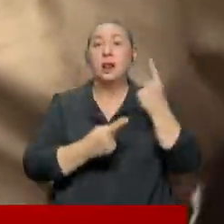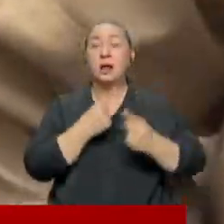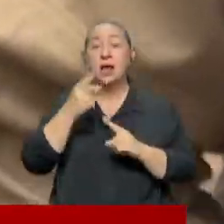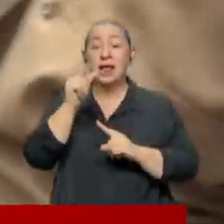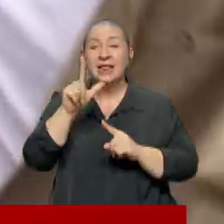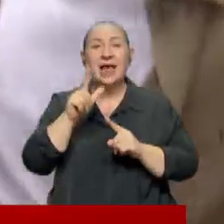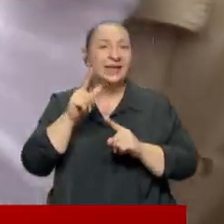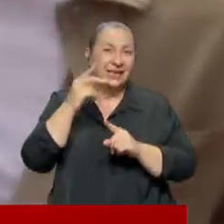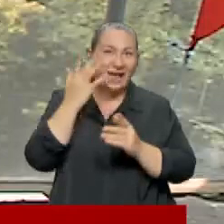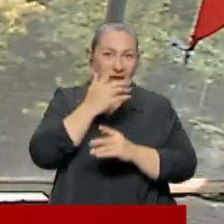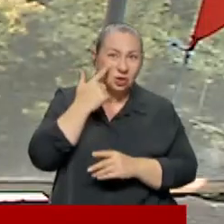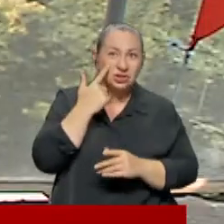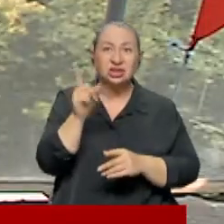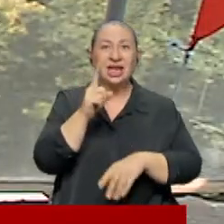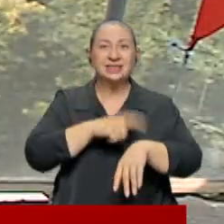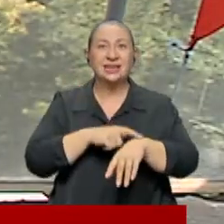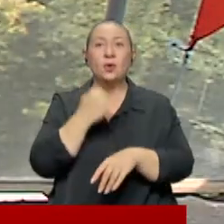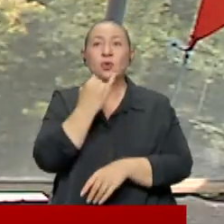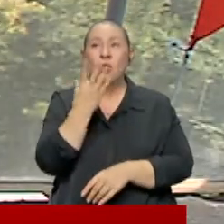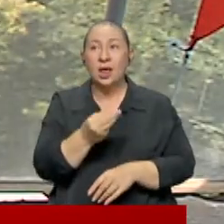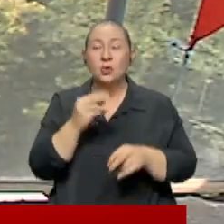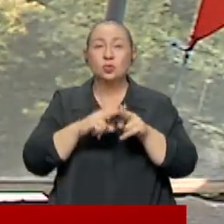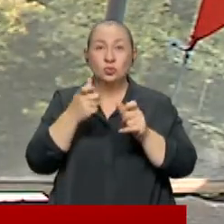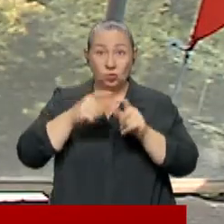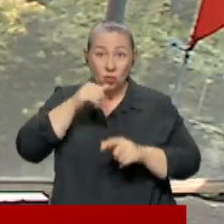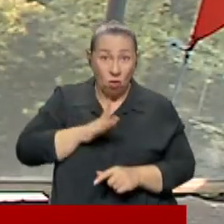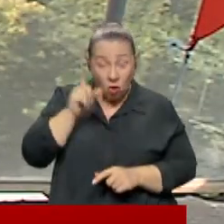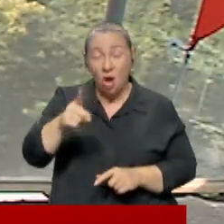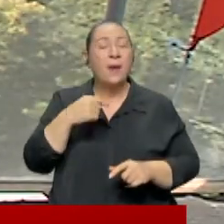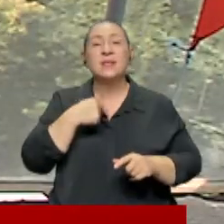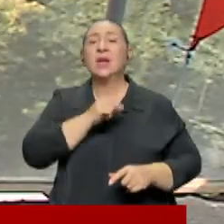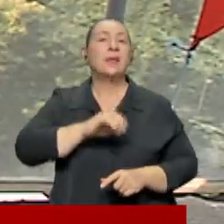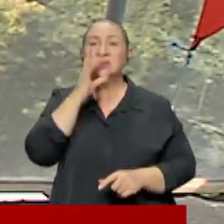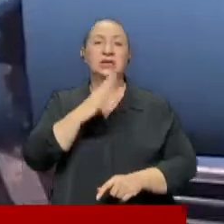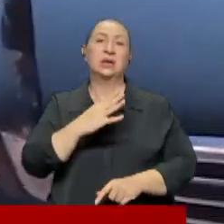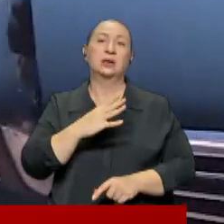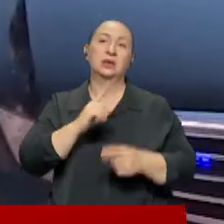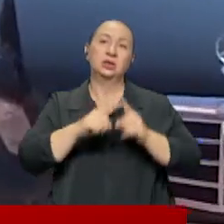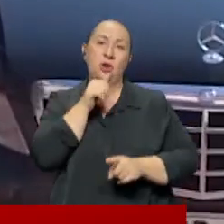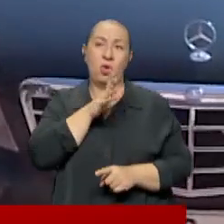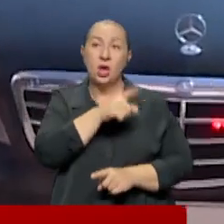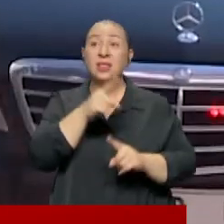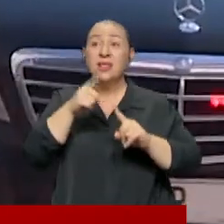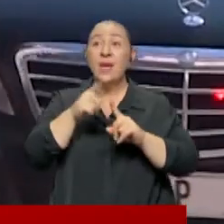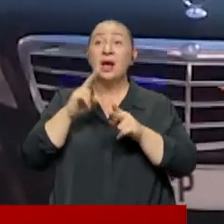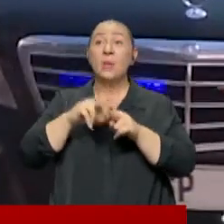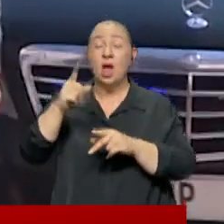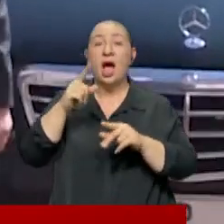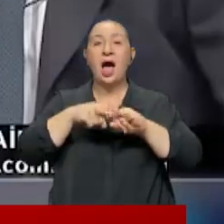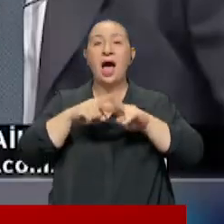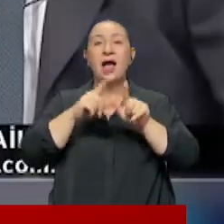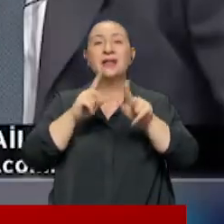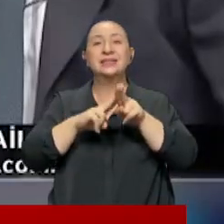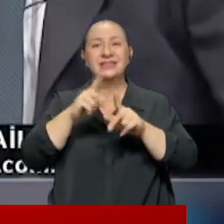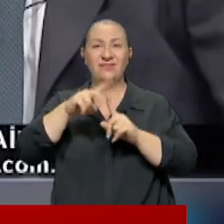İlker Karagöz'le Çalar Saat'e konuk olan Bülent Kuşoğlu, adayımız Kılıçdaroğlu dedi bir kez daha. Temel Karamollaoğlu Halk TV'ye